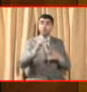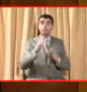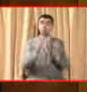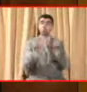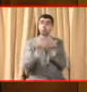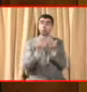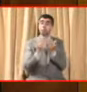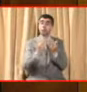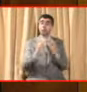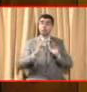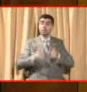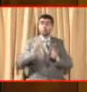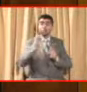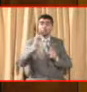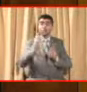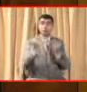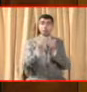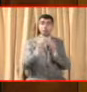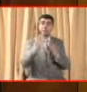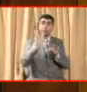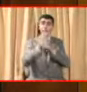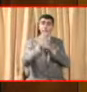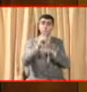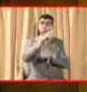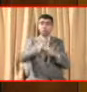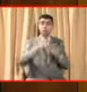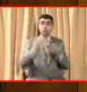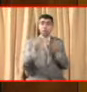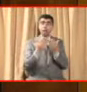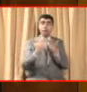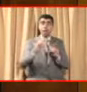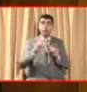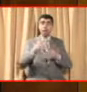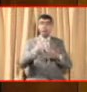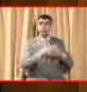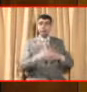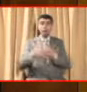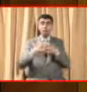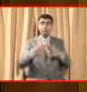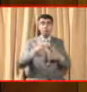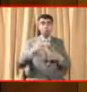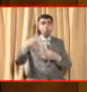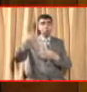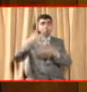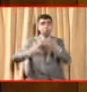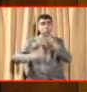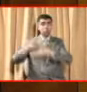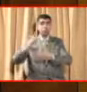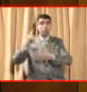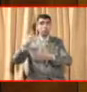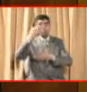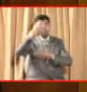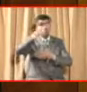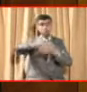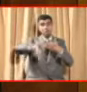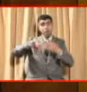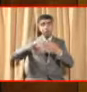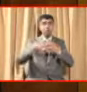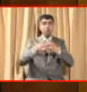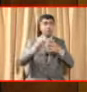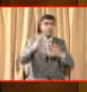الأمريكية بالمغرب في إطار سعي البلدين إلى تنمية العلاقات الثنائية والتربوية وتعزيز الإشعاع الثقافي